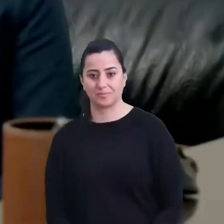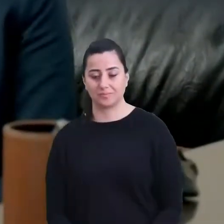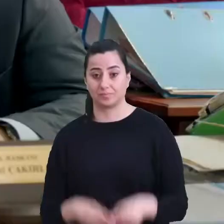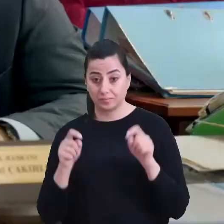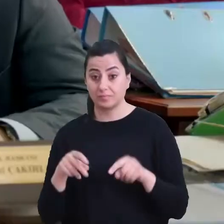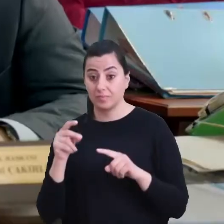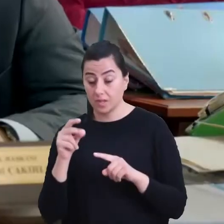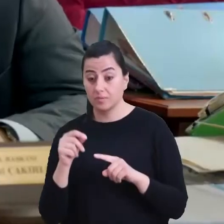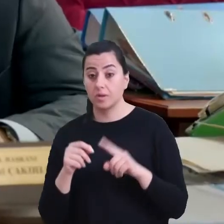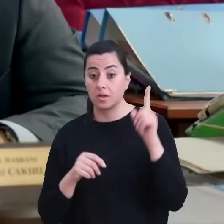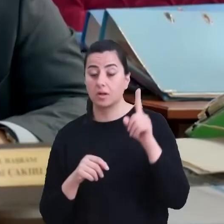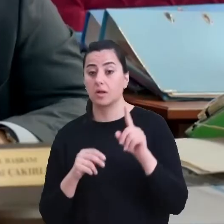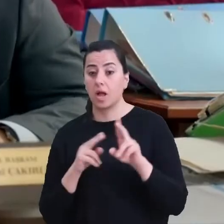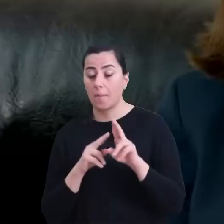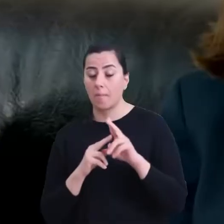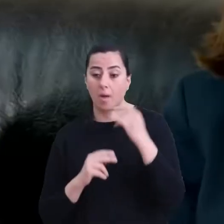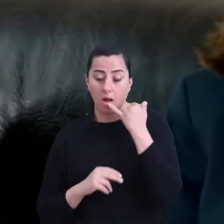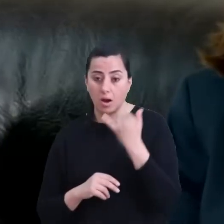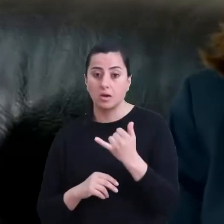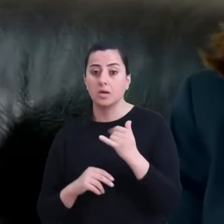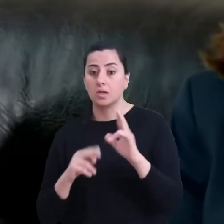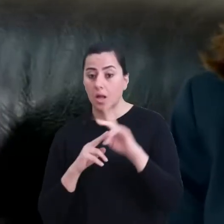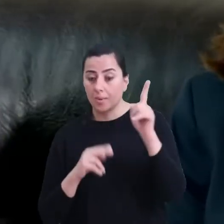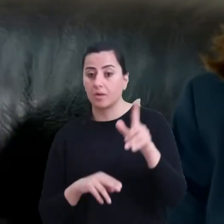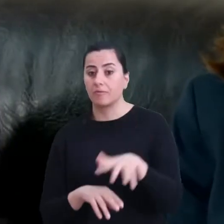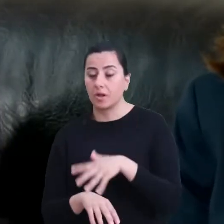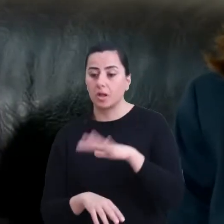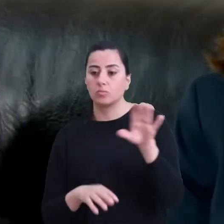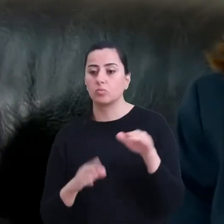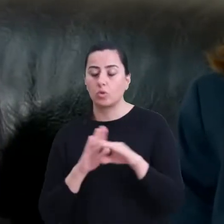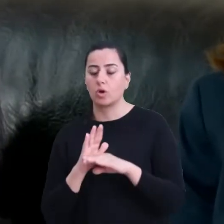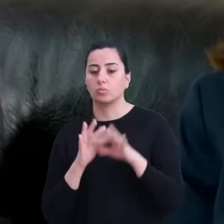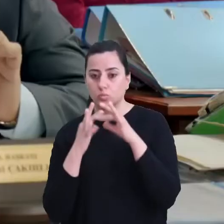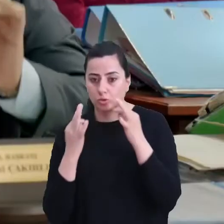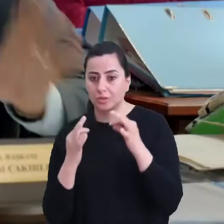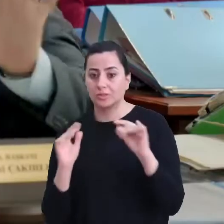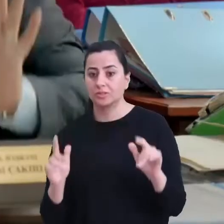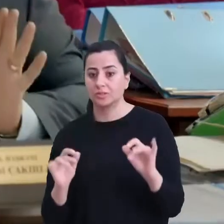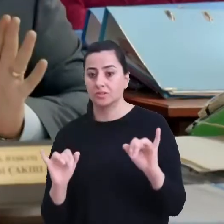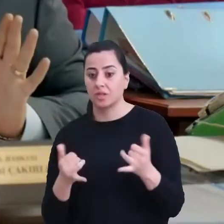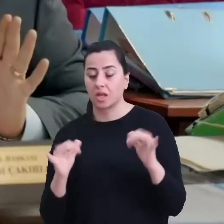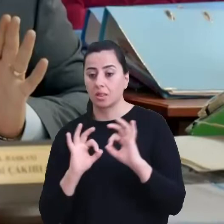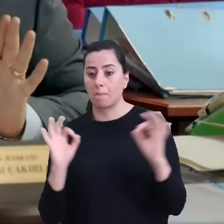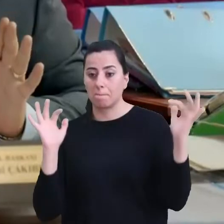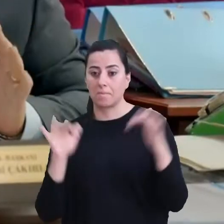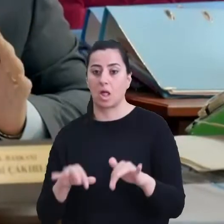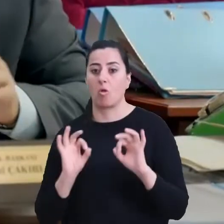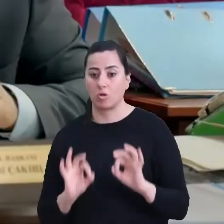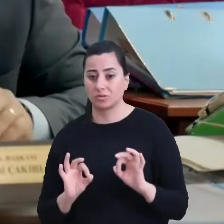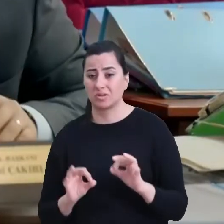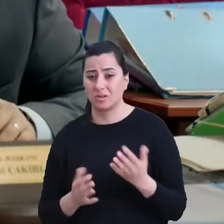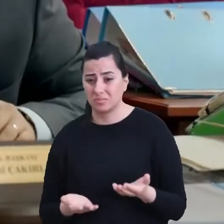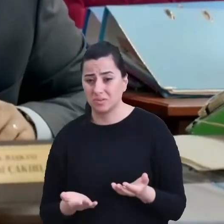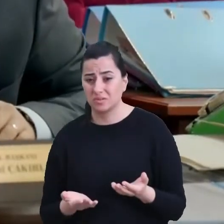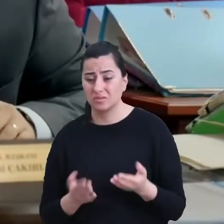Şimdi İsmail, kaymakamlıktan az önce beni aradılar. Kaymakam Bey'in programı müsaitmiş o gün. Şenliklere tam kadro katılacaklarmış. Ama